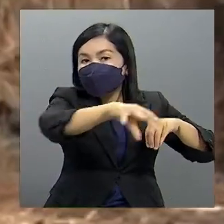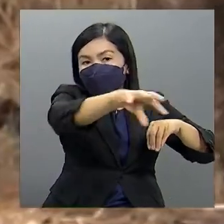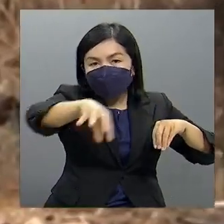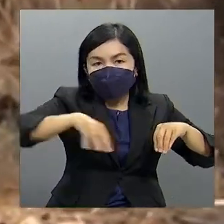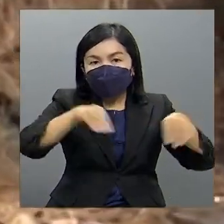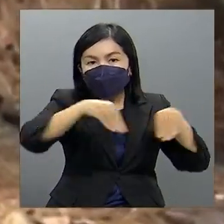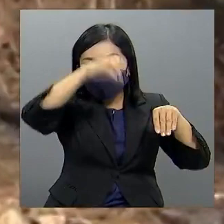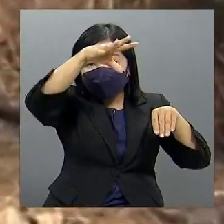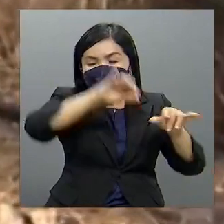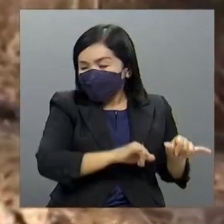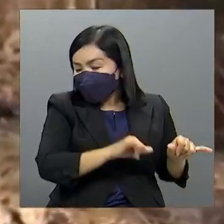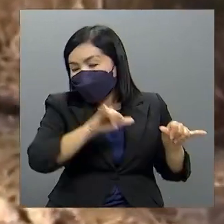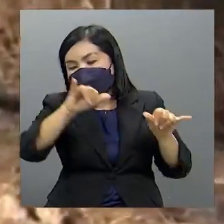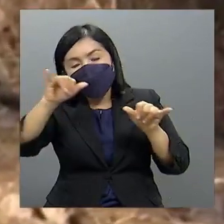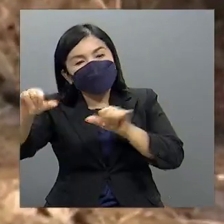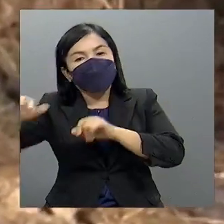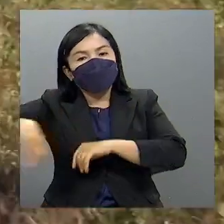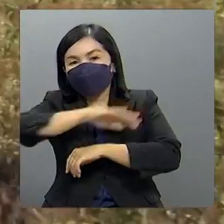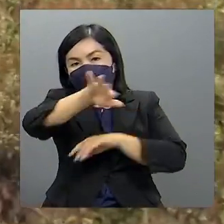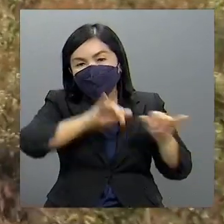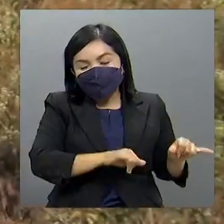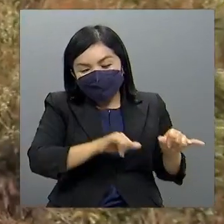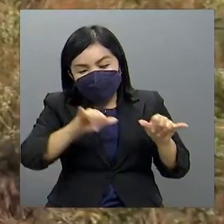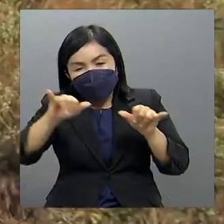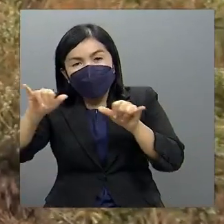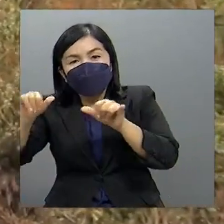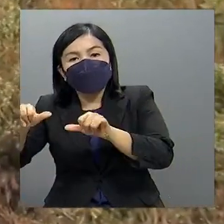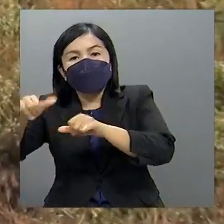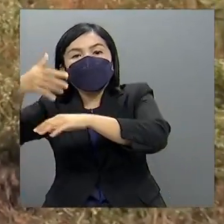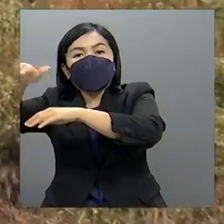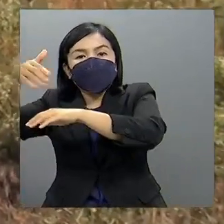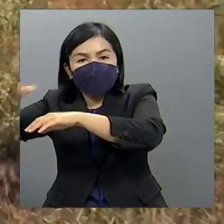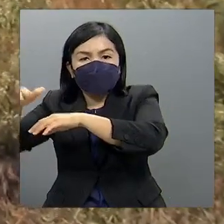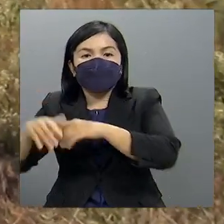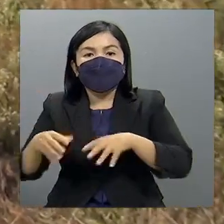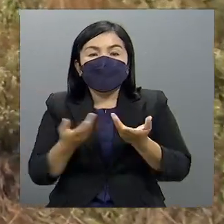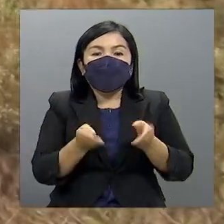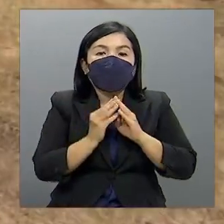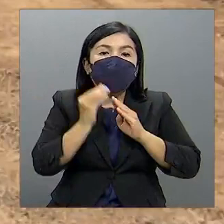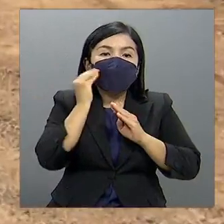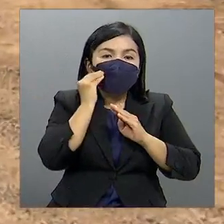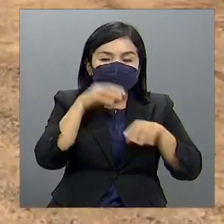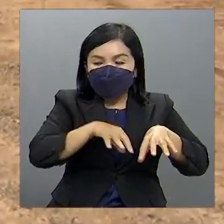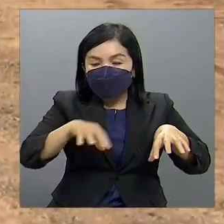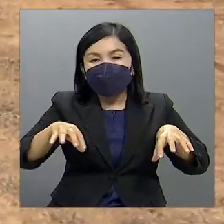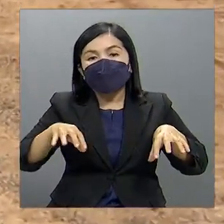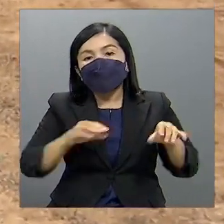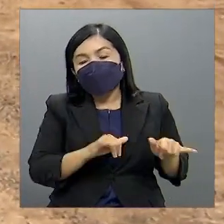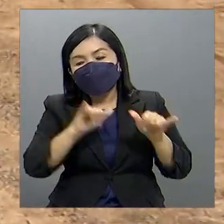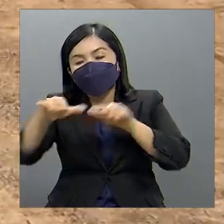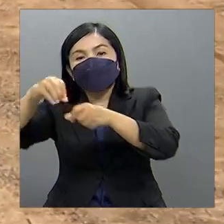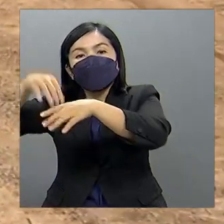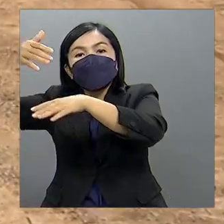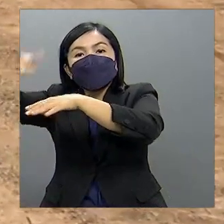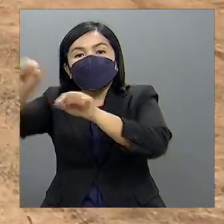คิงห้วยเป็ดหัวฝายและหัวฝายหลานทุ่ง 493ครัวเรือนไปอาศัยในพื้นที่นอกรัศมี 5